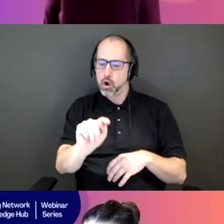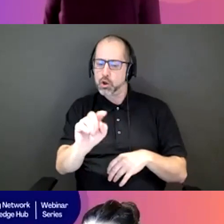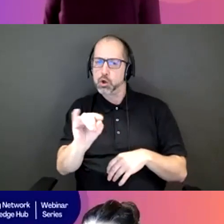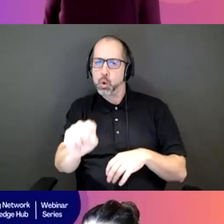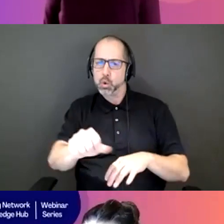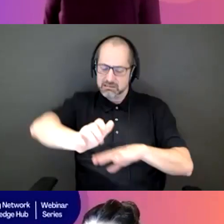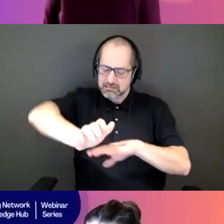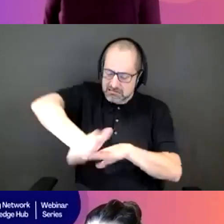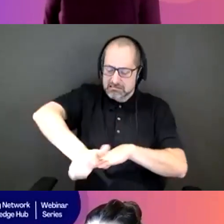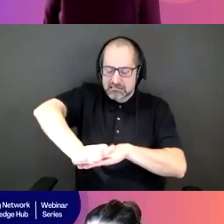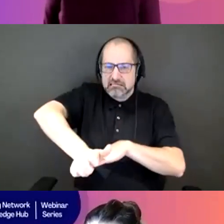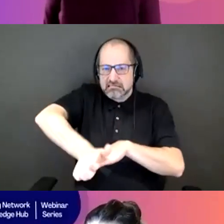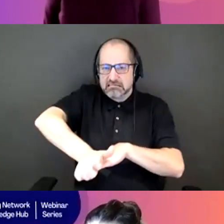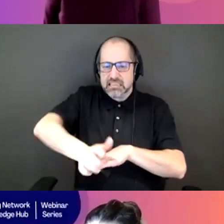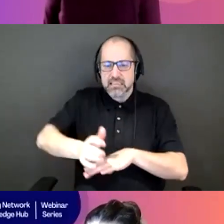et